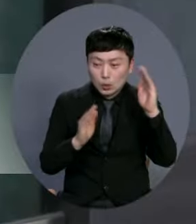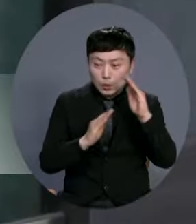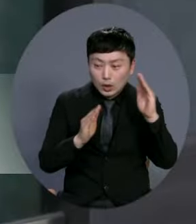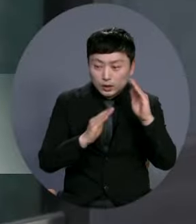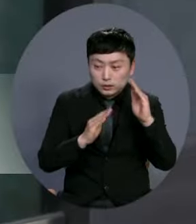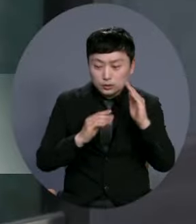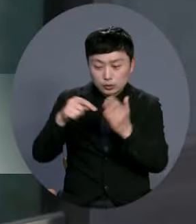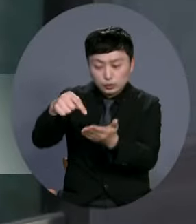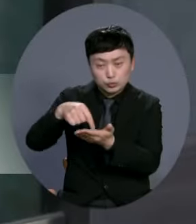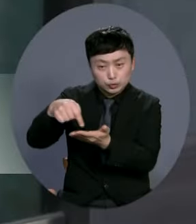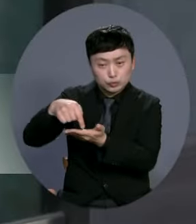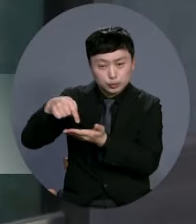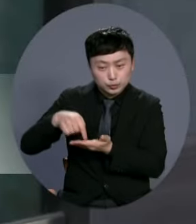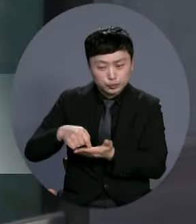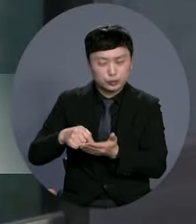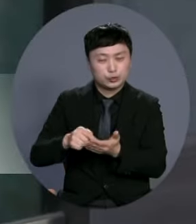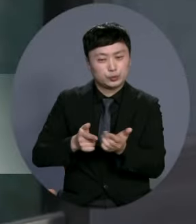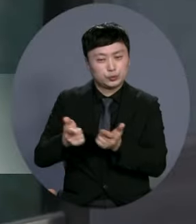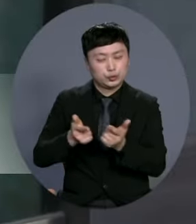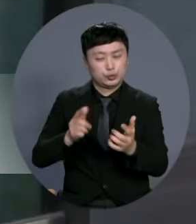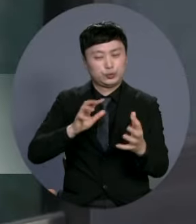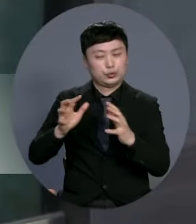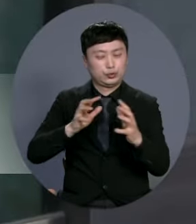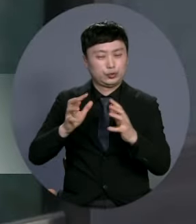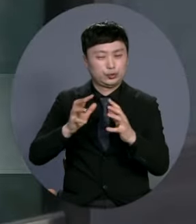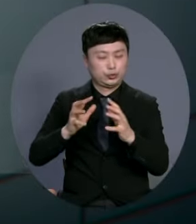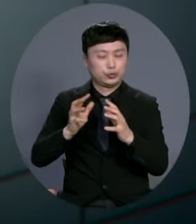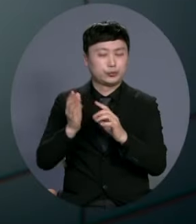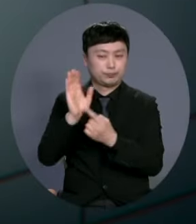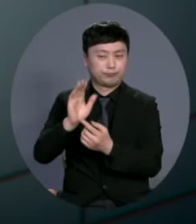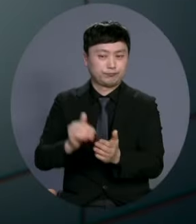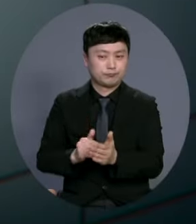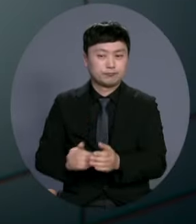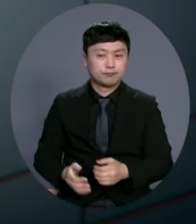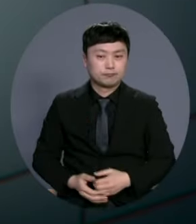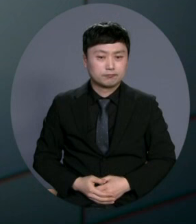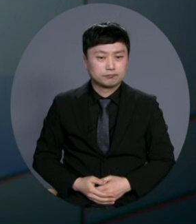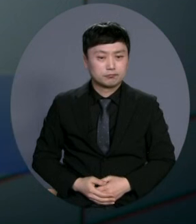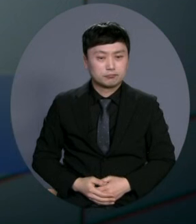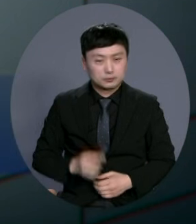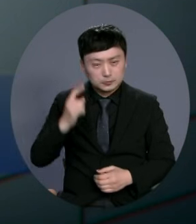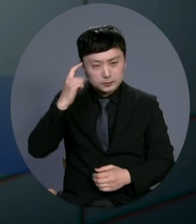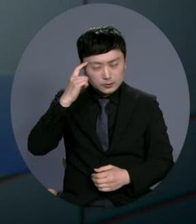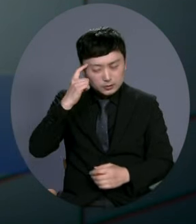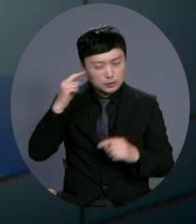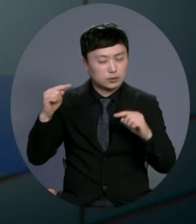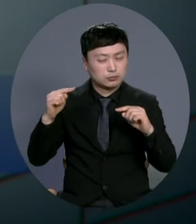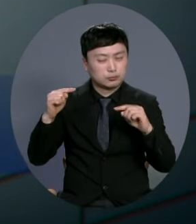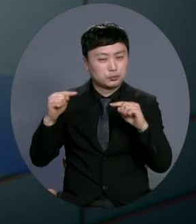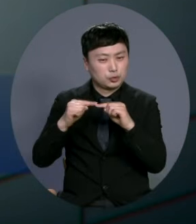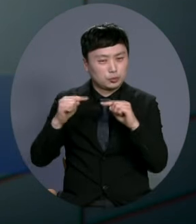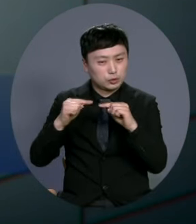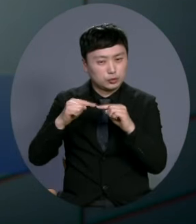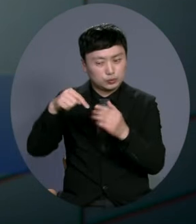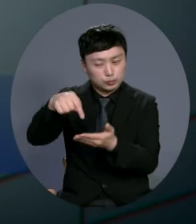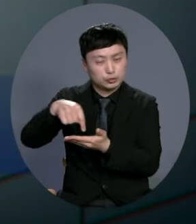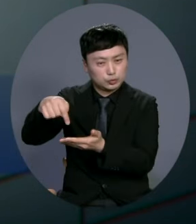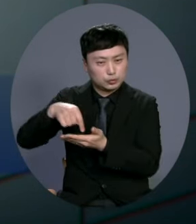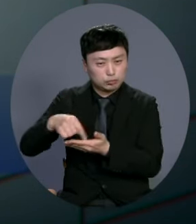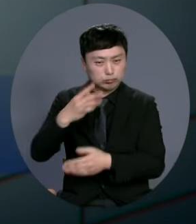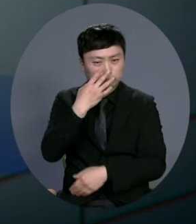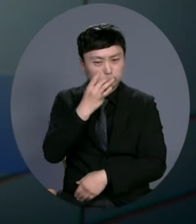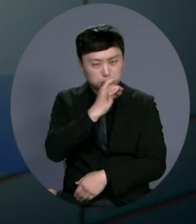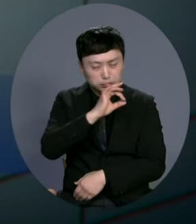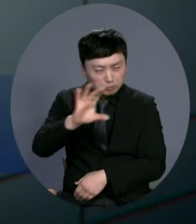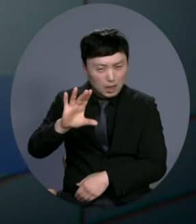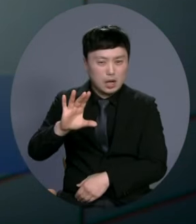충분히 수렴하고 조율해서 만든 니라고 해명했습니다 의견 조율 해가면서 만든 안이었고 독단적이라고 이렇게